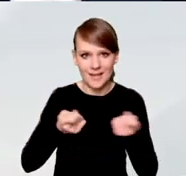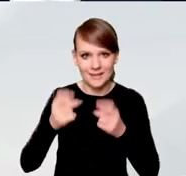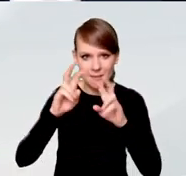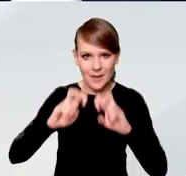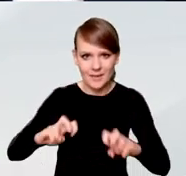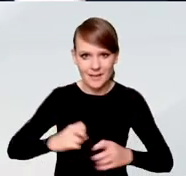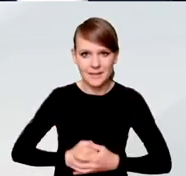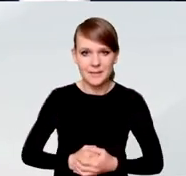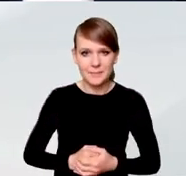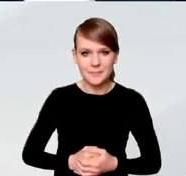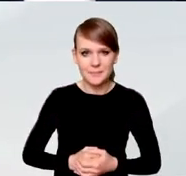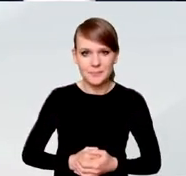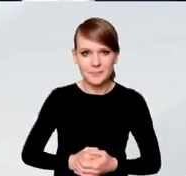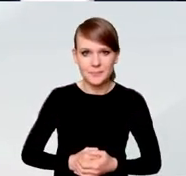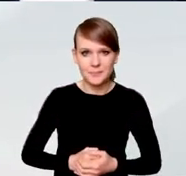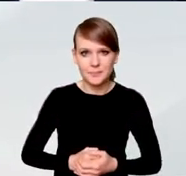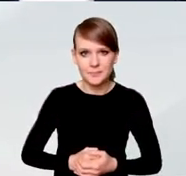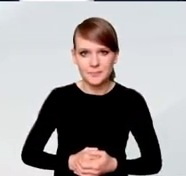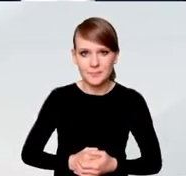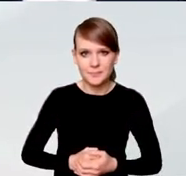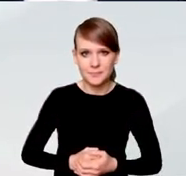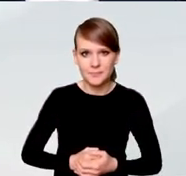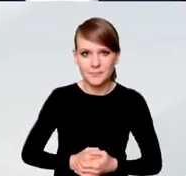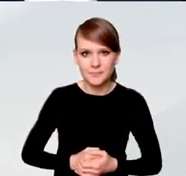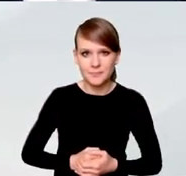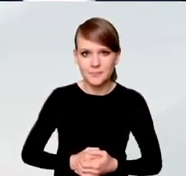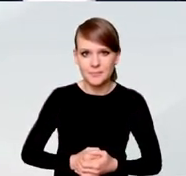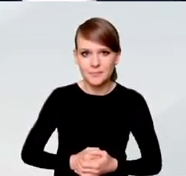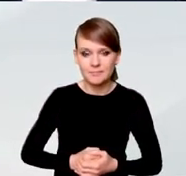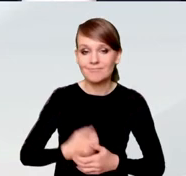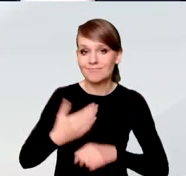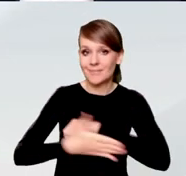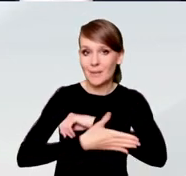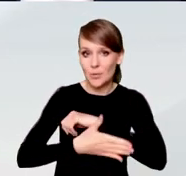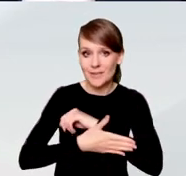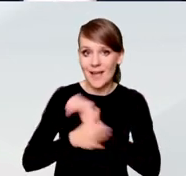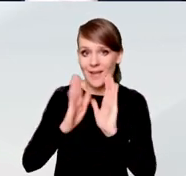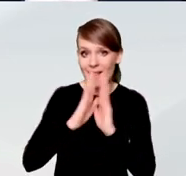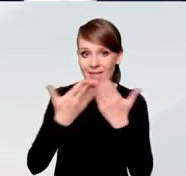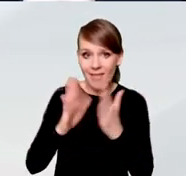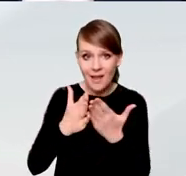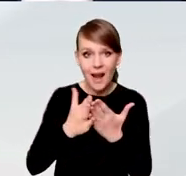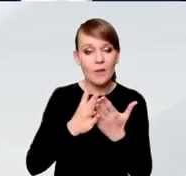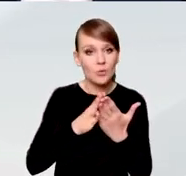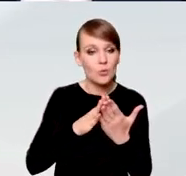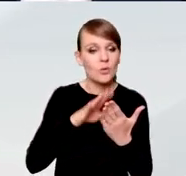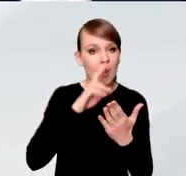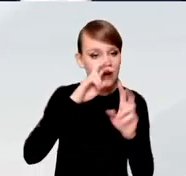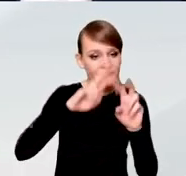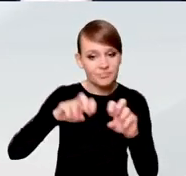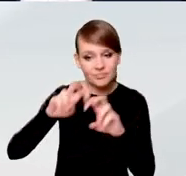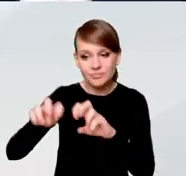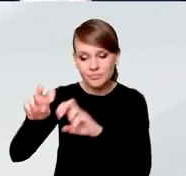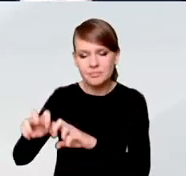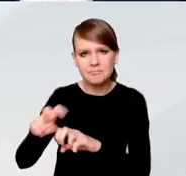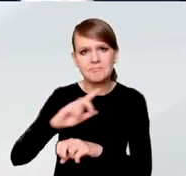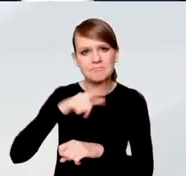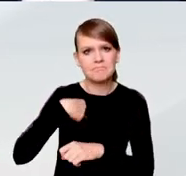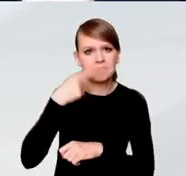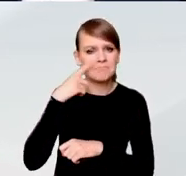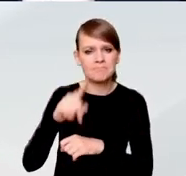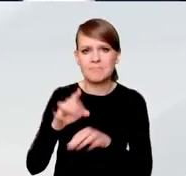Proszę Państwa, na podstawie przeglądu literatury zauważyliśmy, że brakuje aktualnych wyników